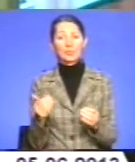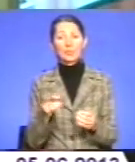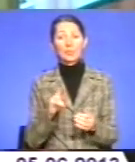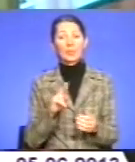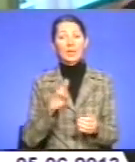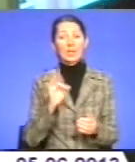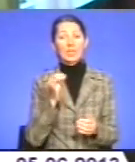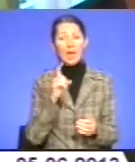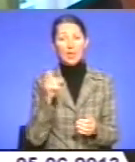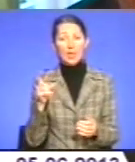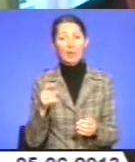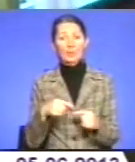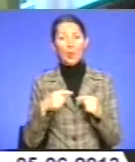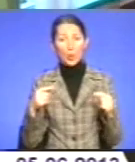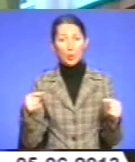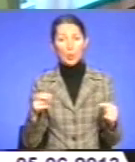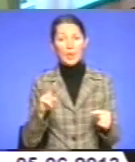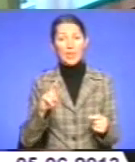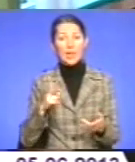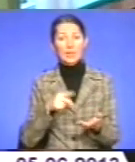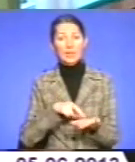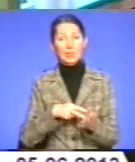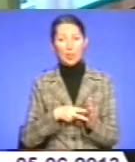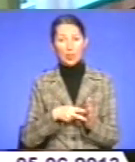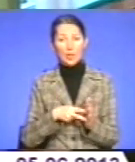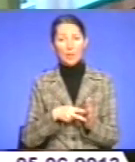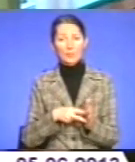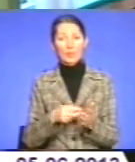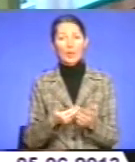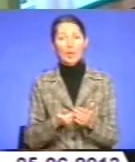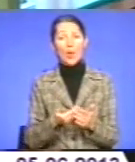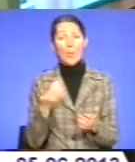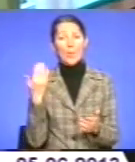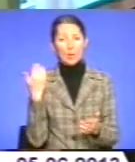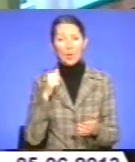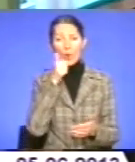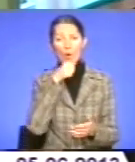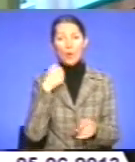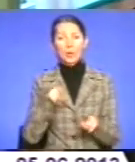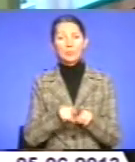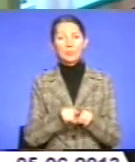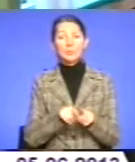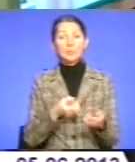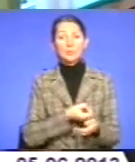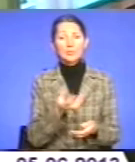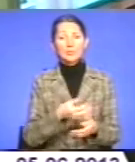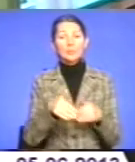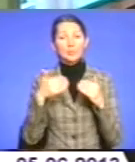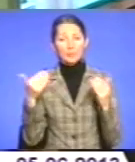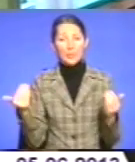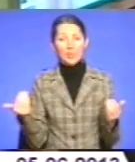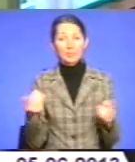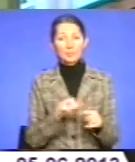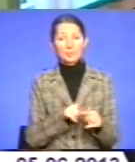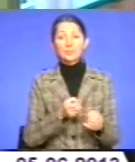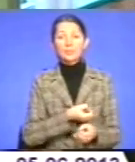ярих культур, ніж запланували. І до минулого року так само посіяно більше. Це